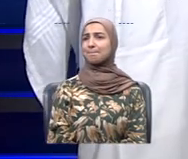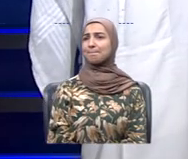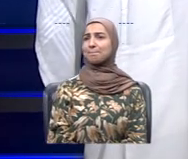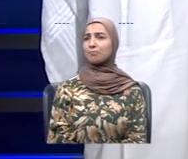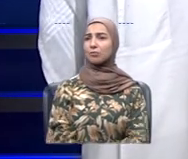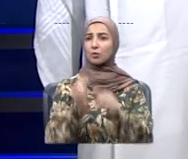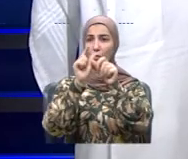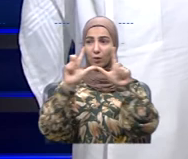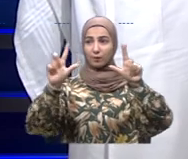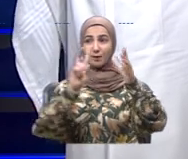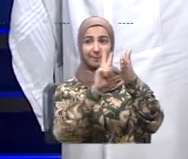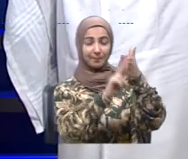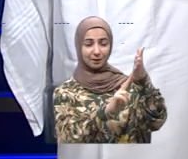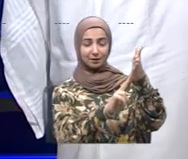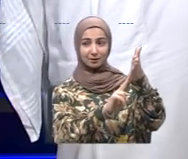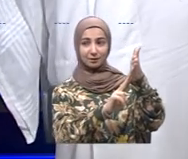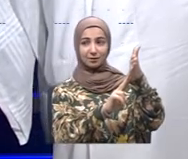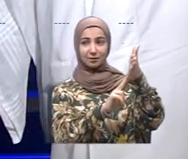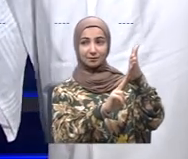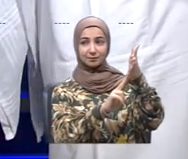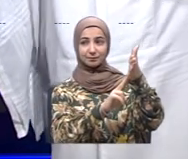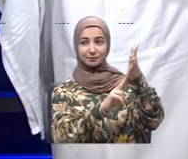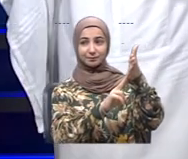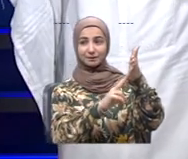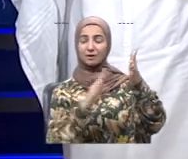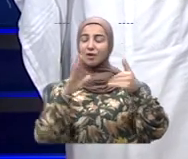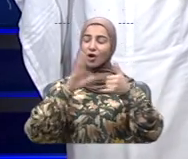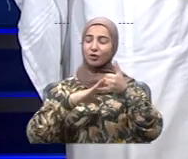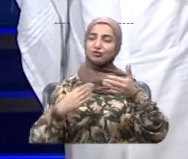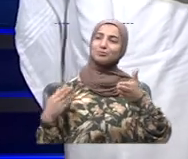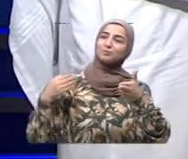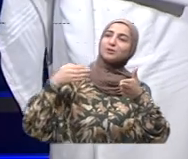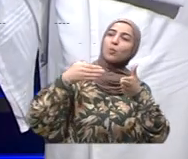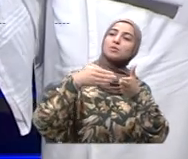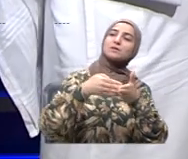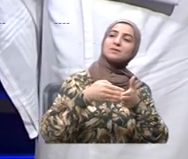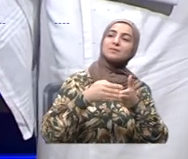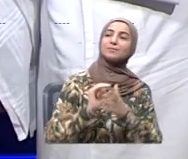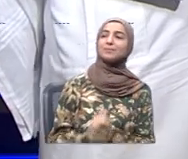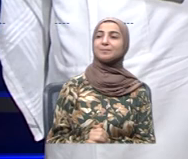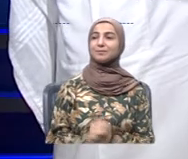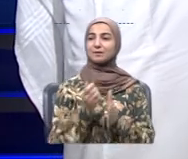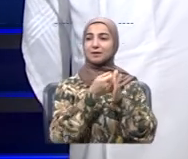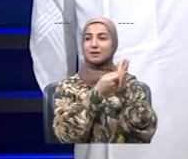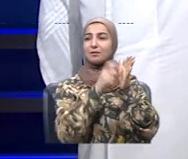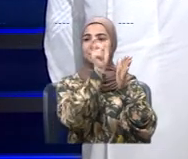وضح من خلال قراءتك للنتيجة النتيجة التي توصل إليها الكاتب.